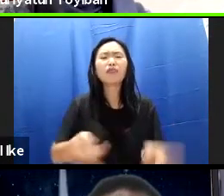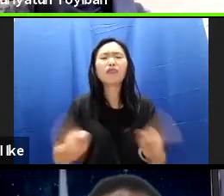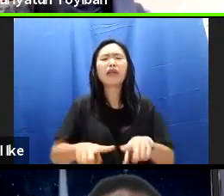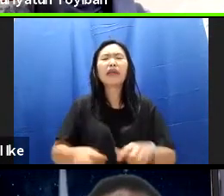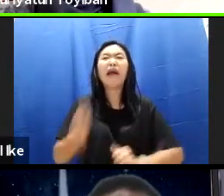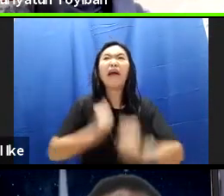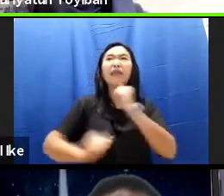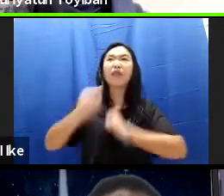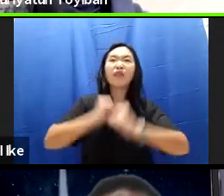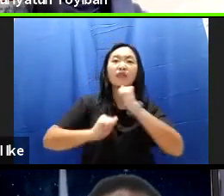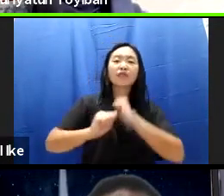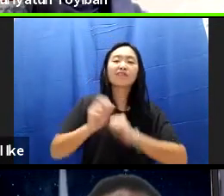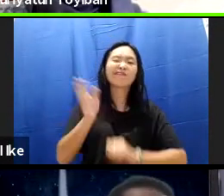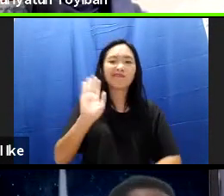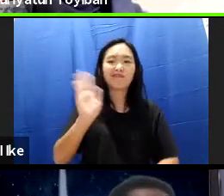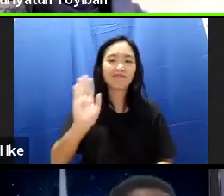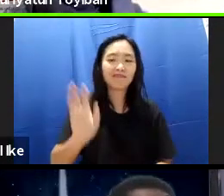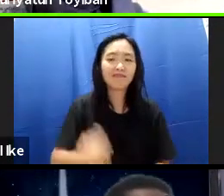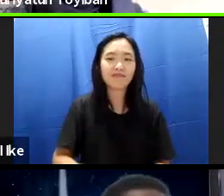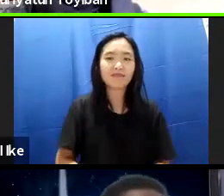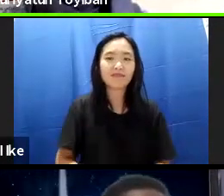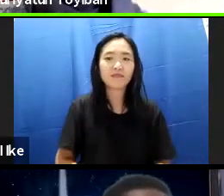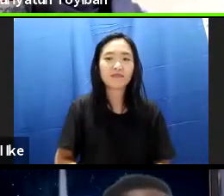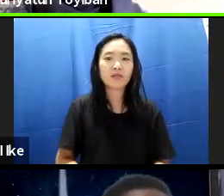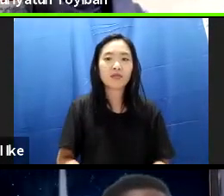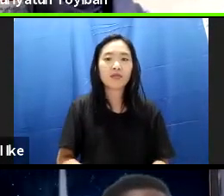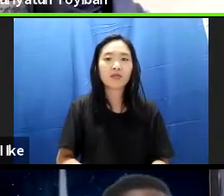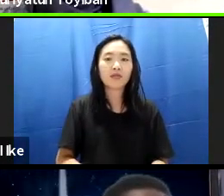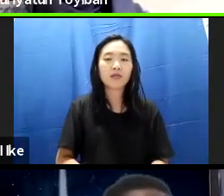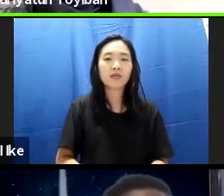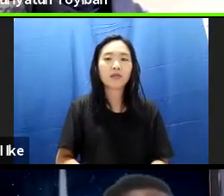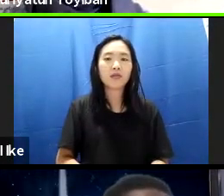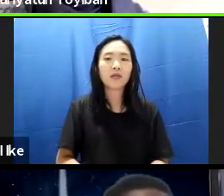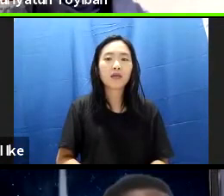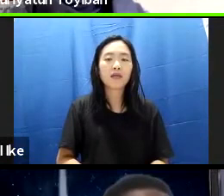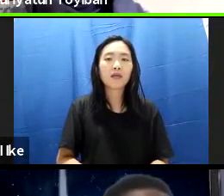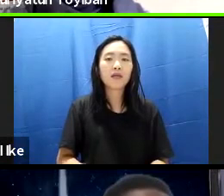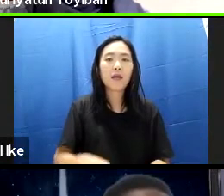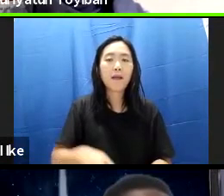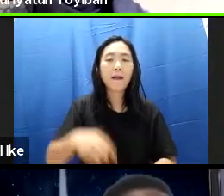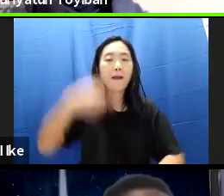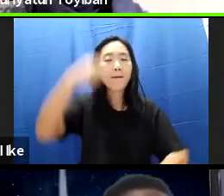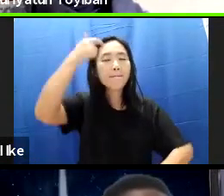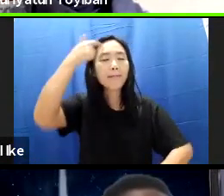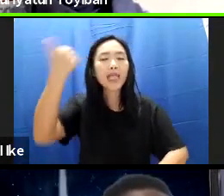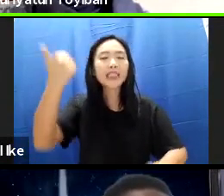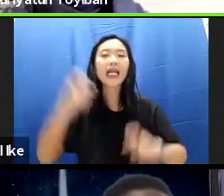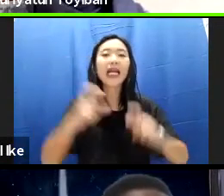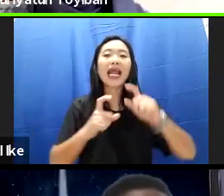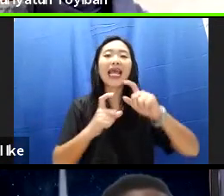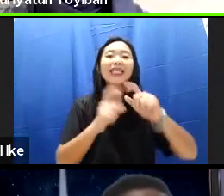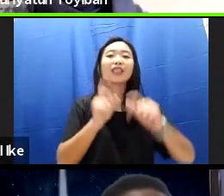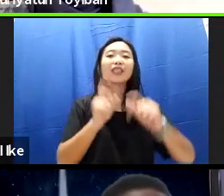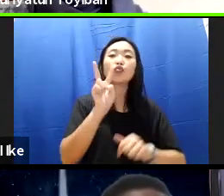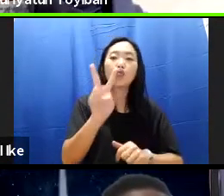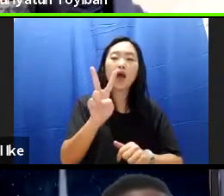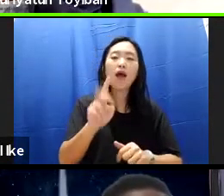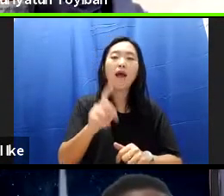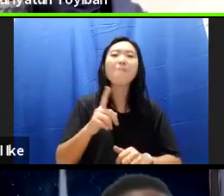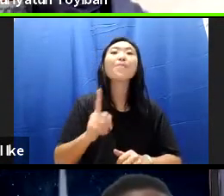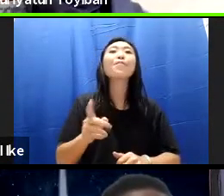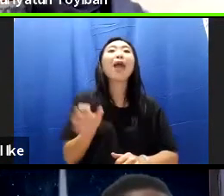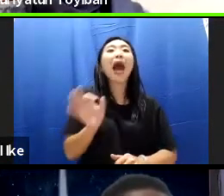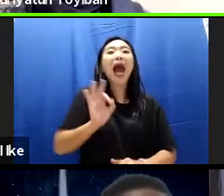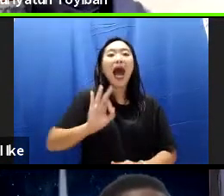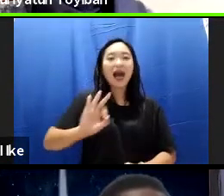akhir S1 itu akhirnya saya berubah, setelah saya ngambil S2 saya kira, di akhir S2 itu saya berubah pikiran gitu. Karena saya